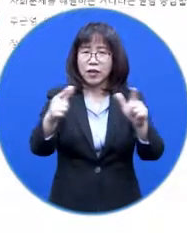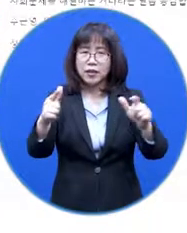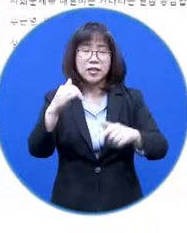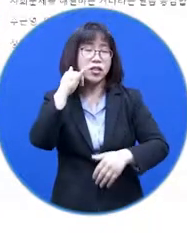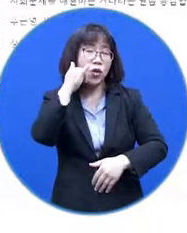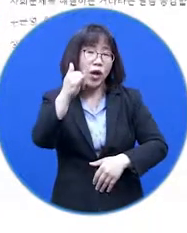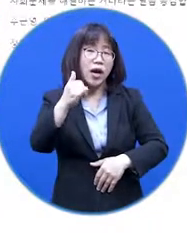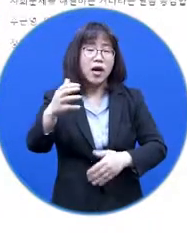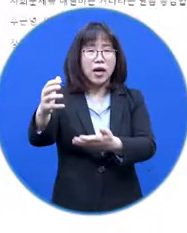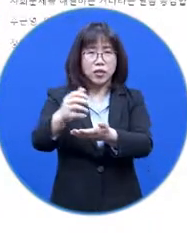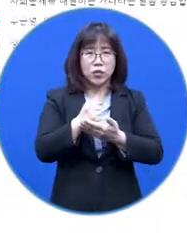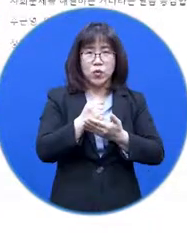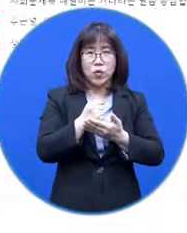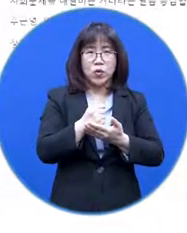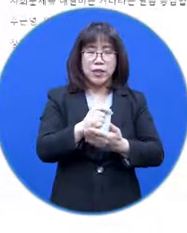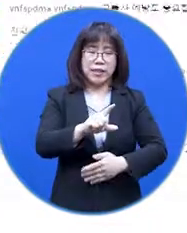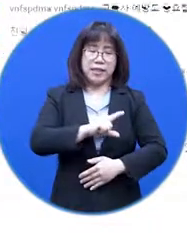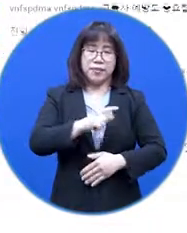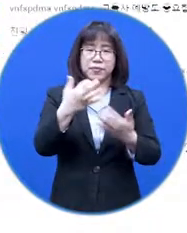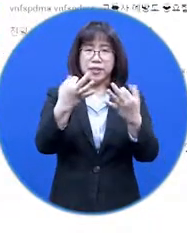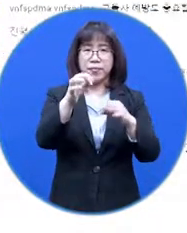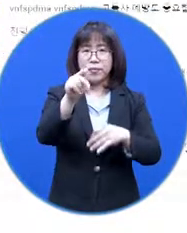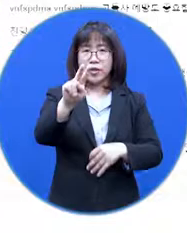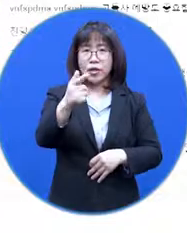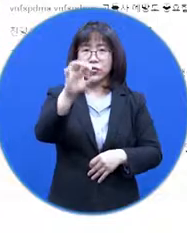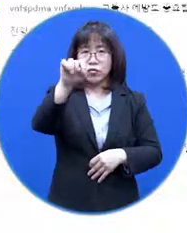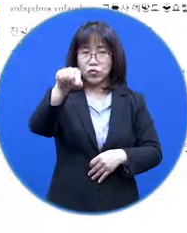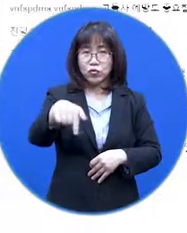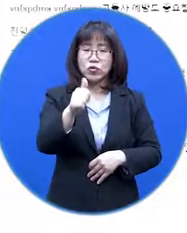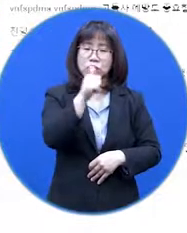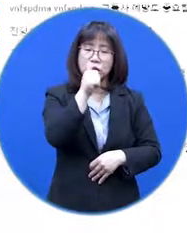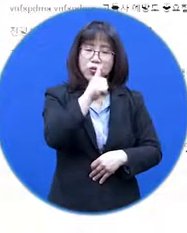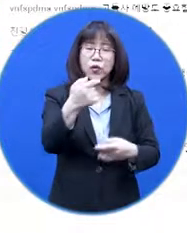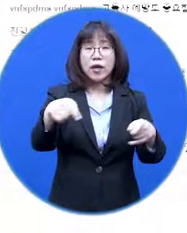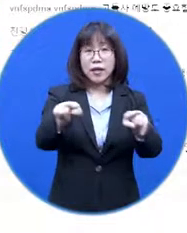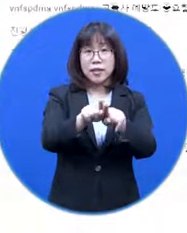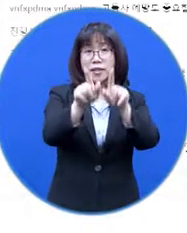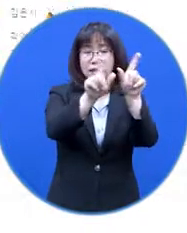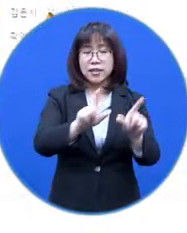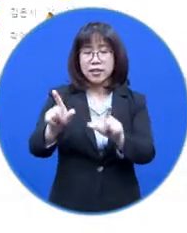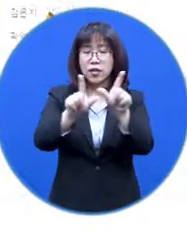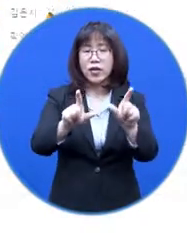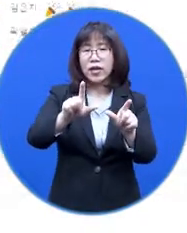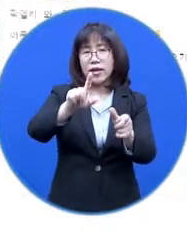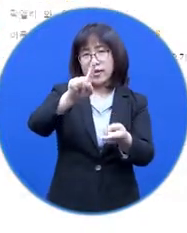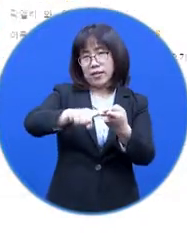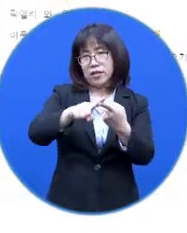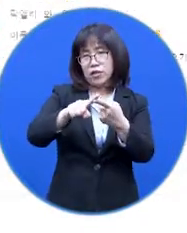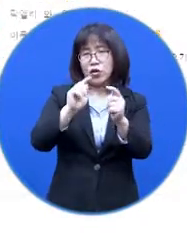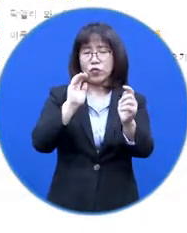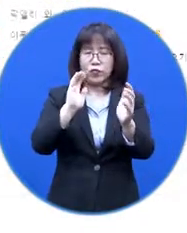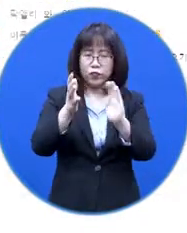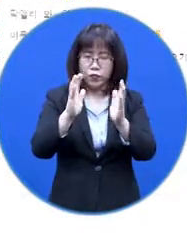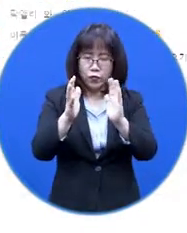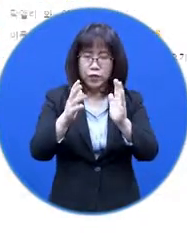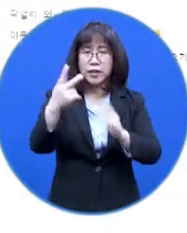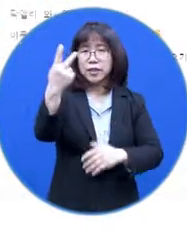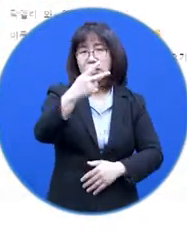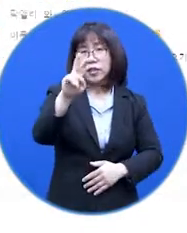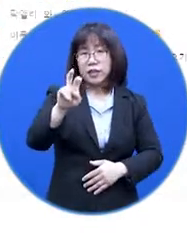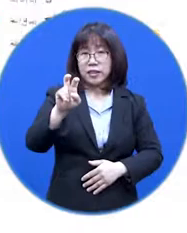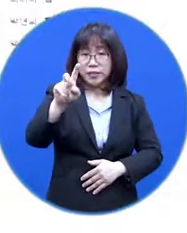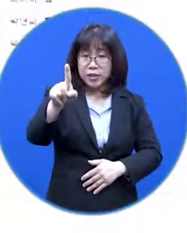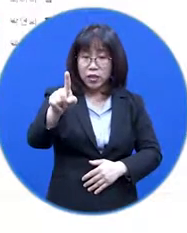진행됐습니다. 전문 DJ 김현욱 아나운서의 진행으로 지역사회 문제를 함께 논의하고